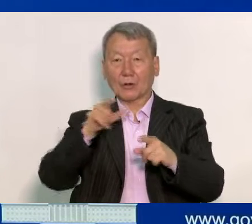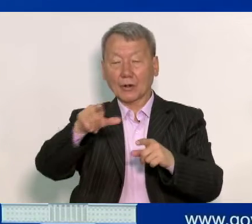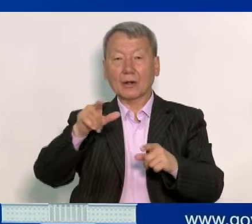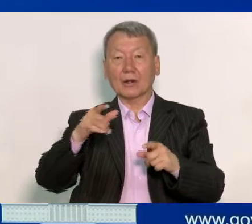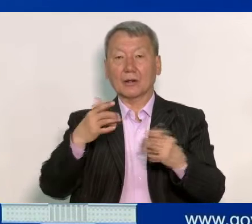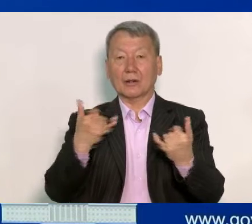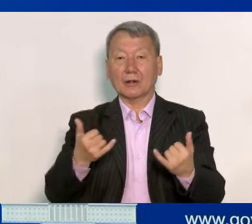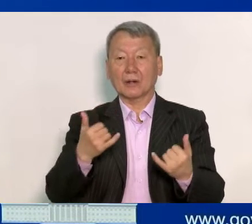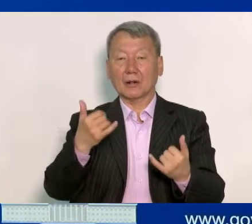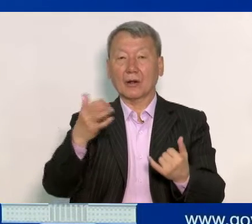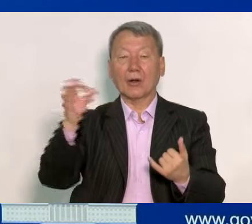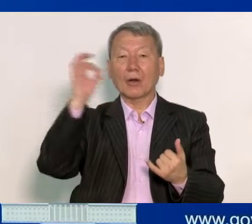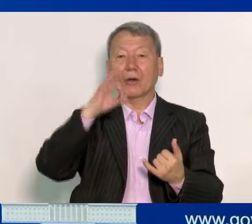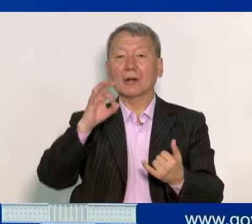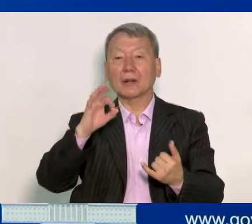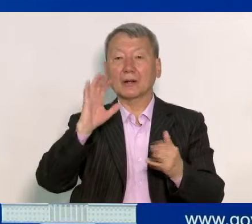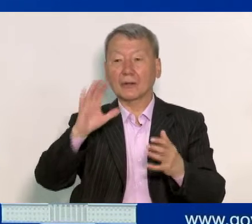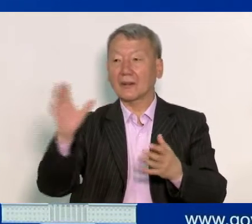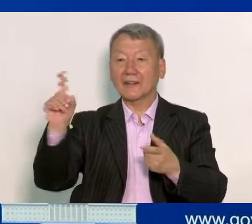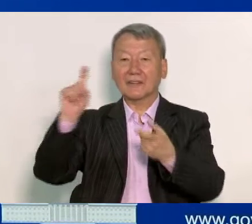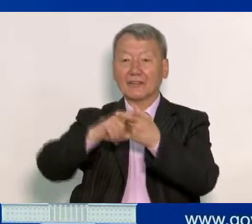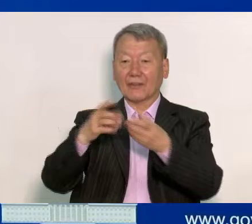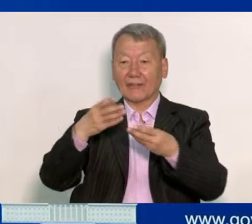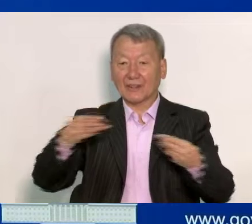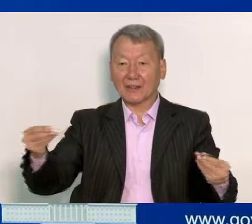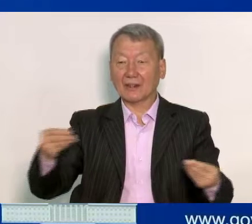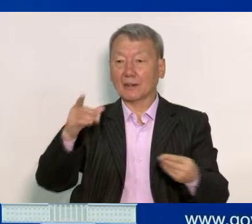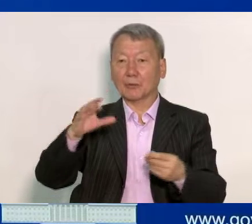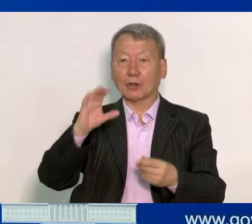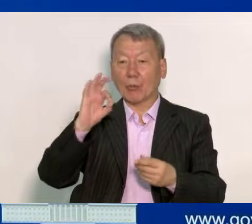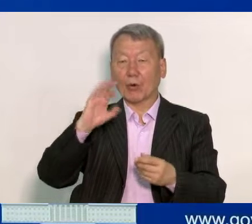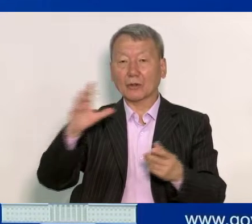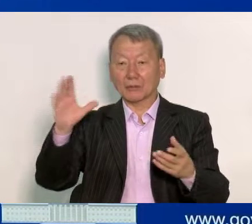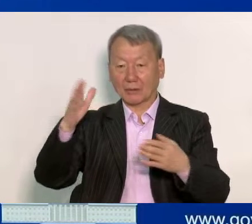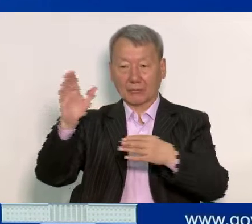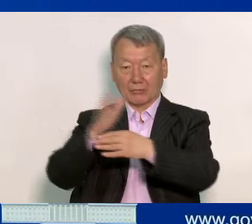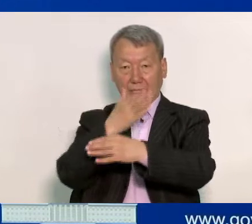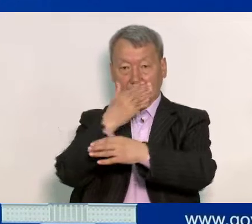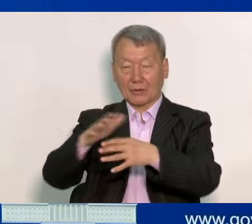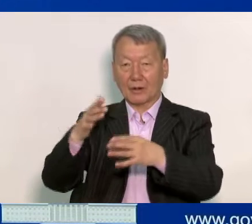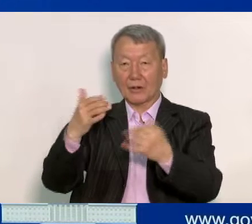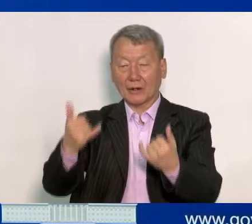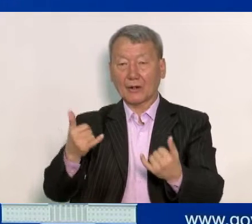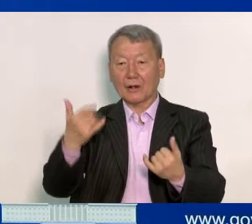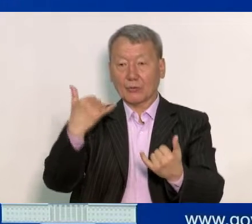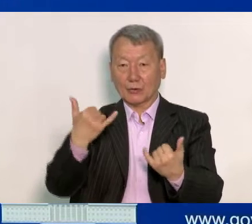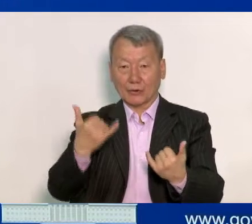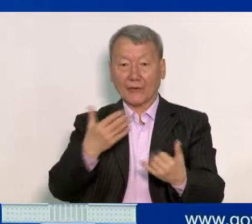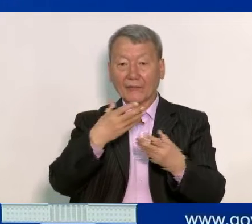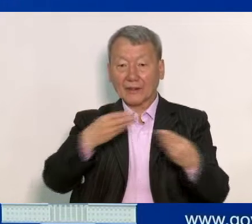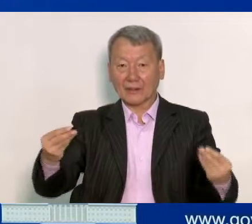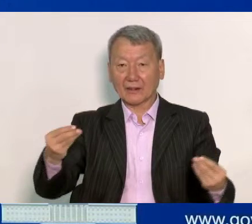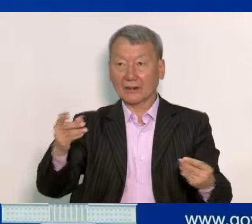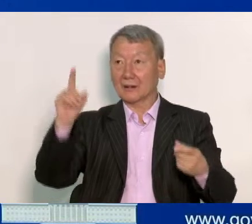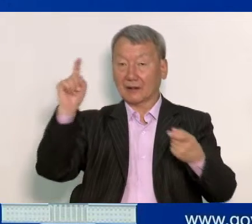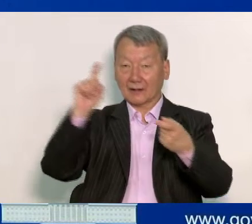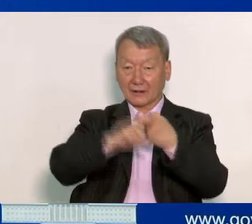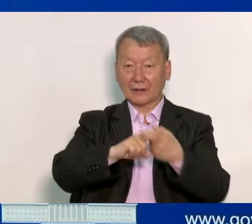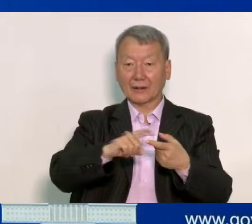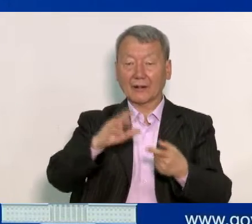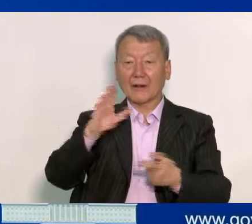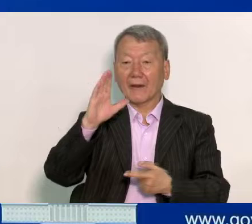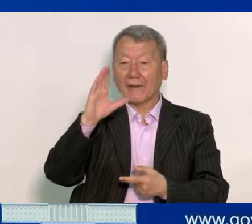чараларды негизгиси булар жазгы жана күзгү иш чаралар болуп экиге бөлүнөт. Мына азыр ушул мезгилде биз жазгы